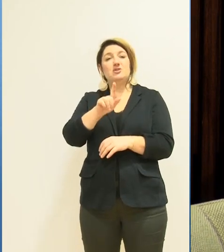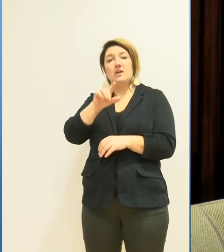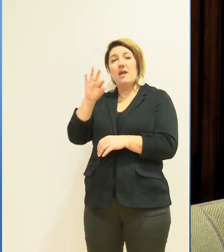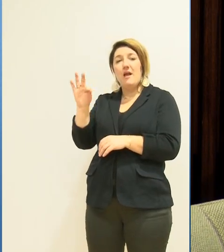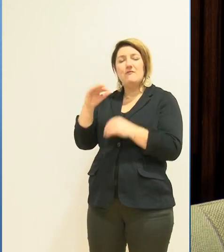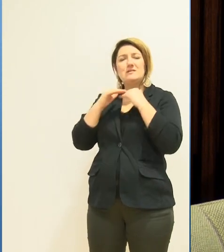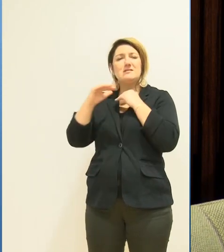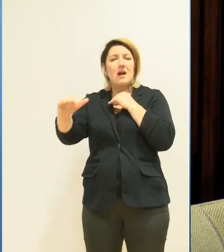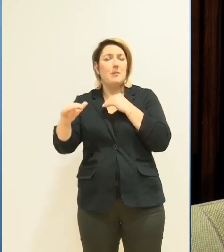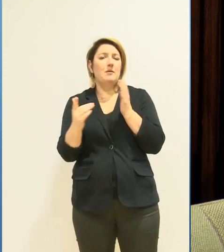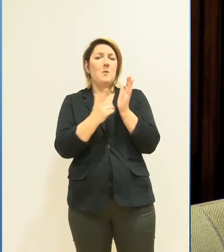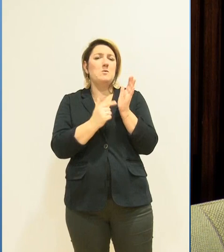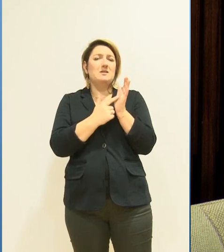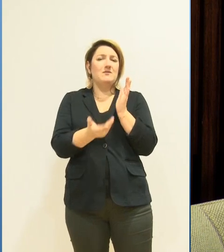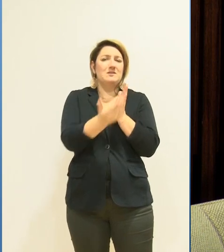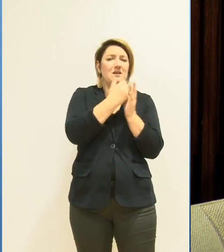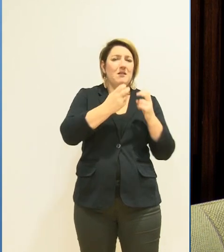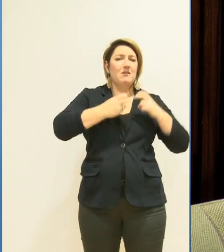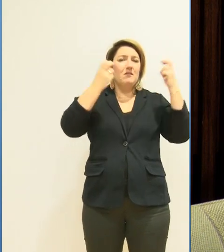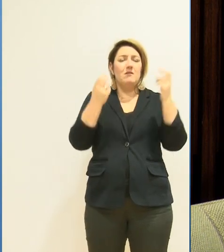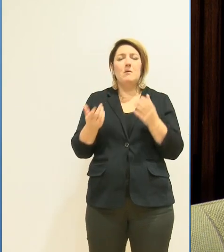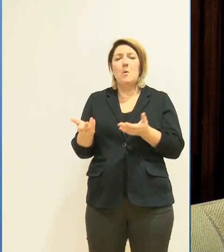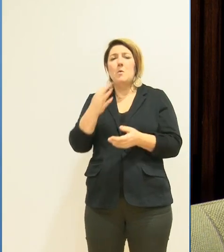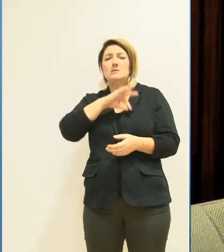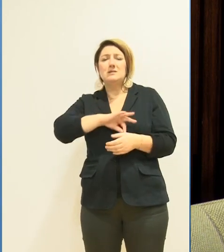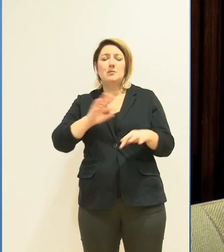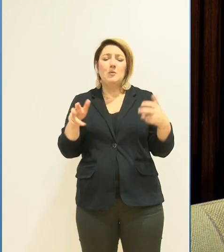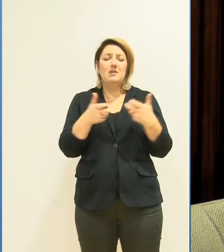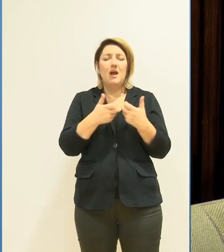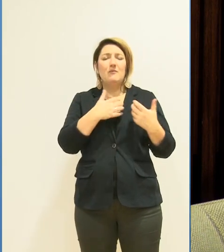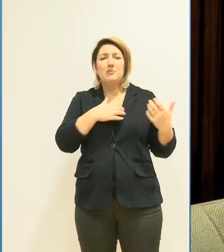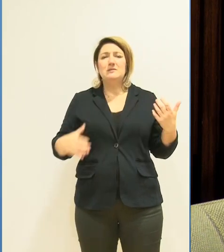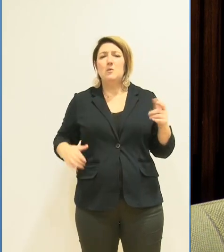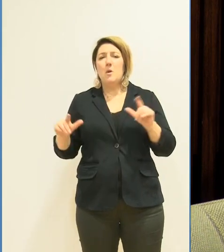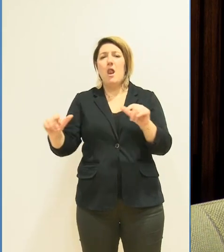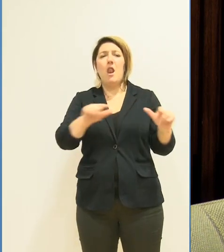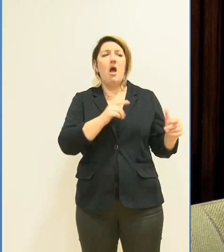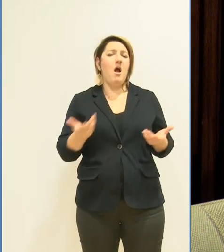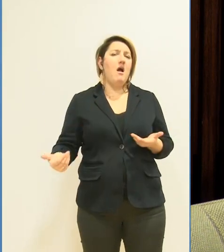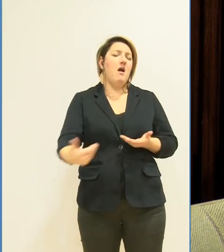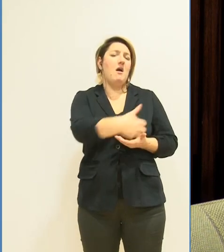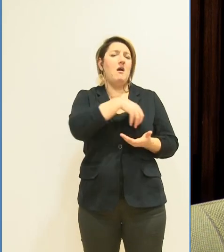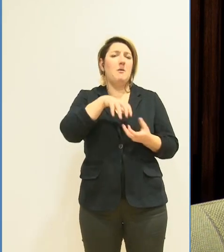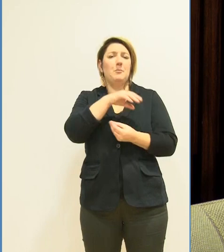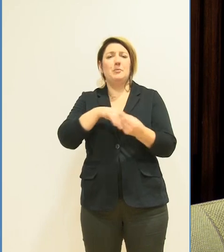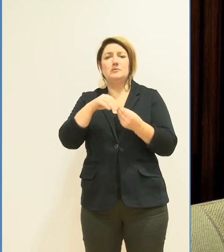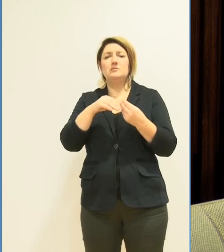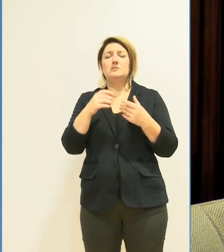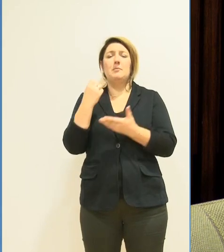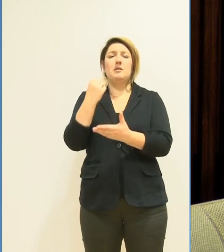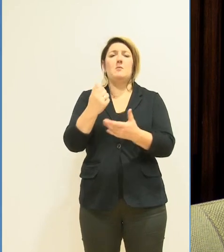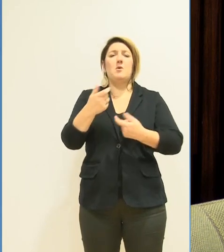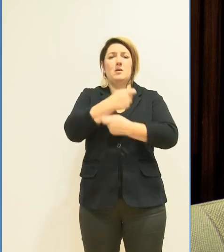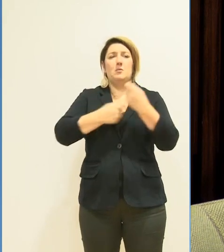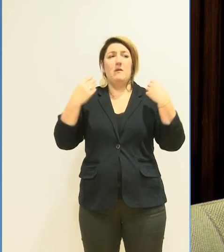des recettes dégagées par l'augmentation de tous les tarifs municipaux et de cette la vente du patrimoine économique de la ville